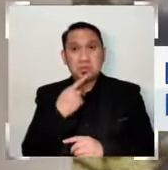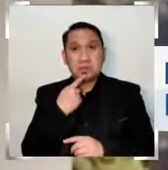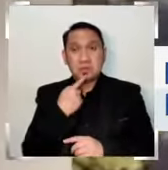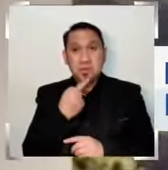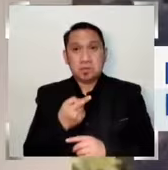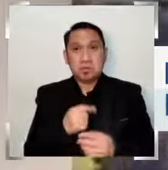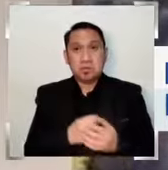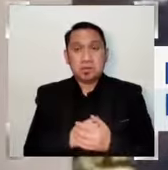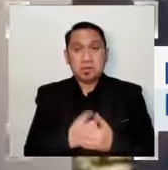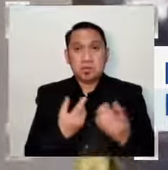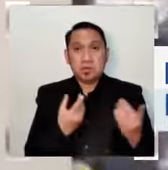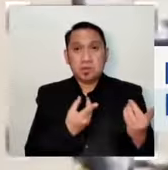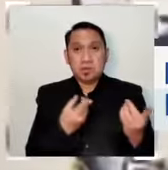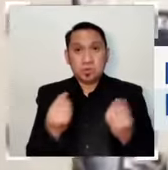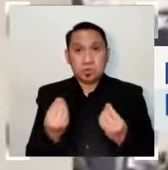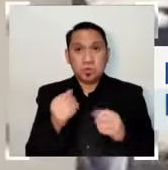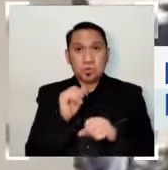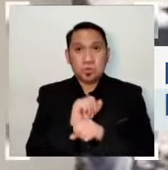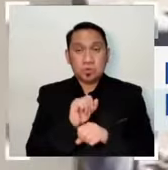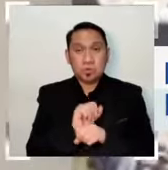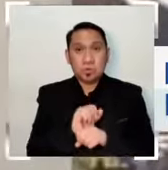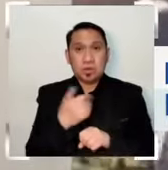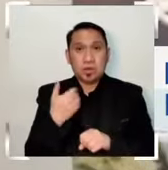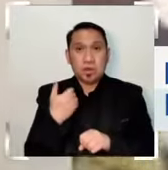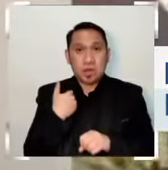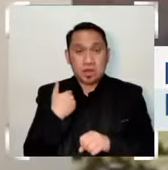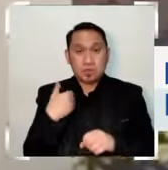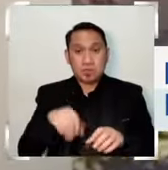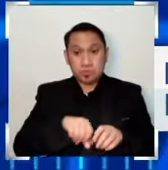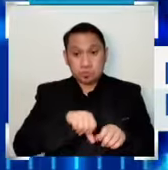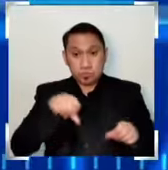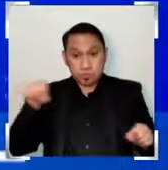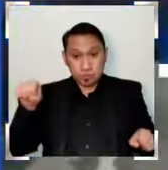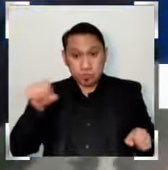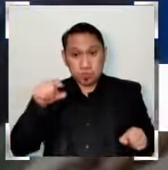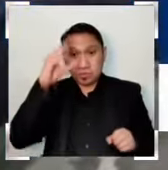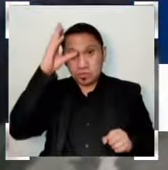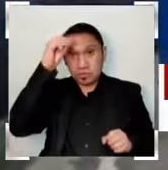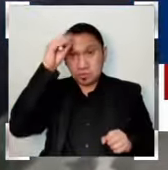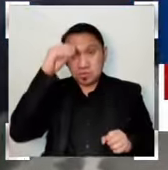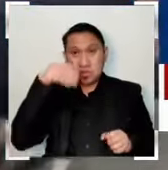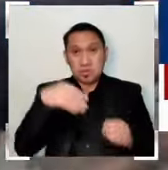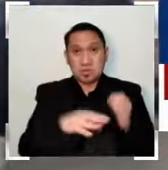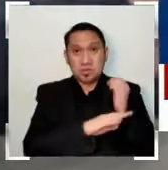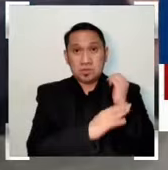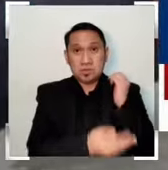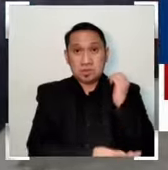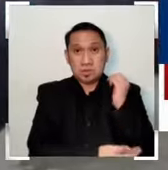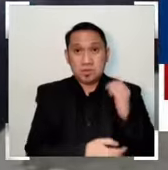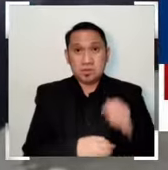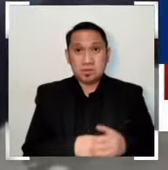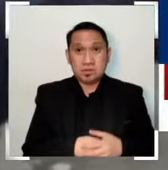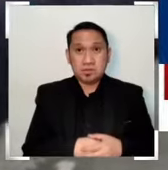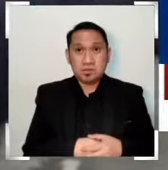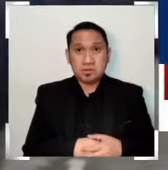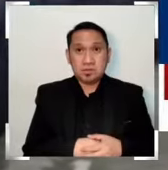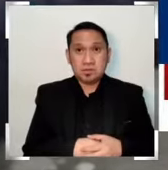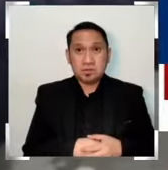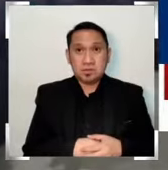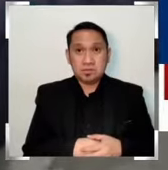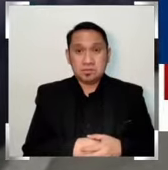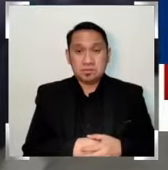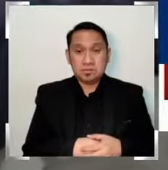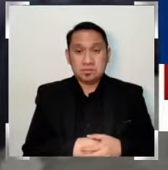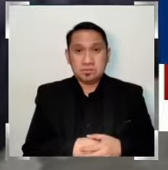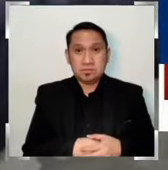niya ang kanyang trabaho, lalo't may dala umanong patalim ang nahuling lalaki sa kanyang bag. Pagkanto naman de, nga pagkakawad, gibuksan